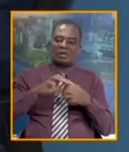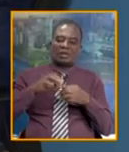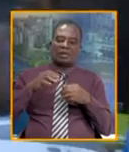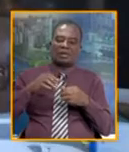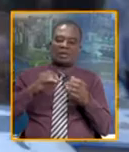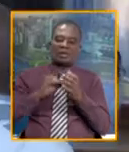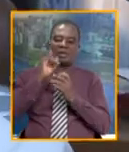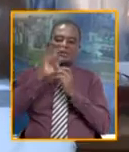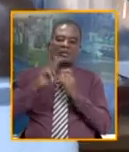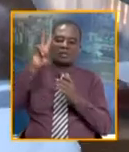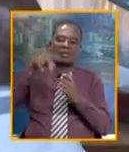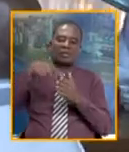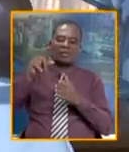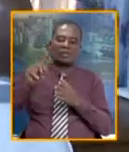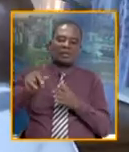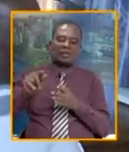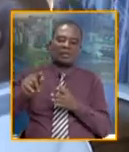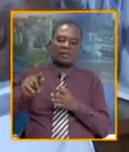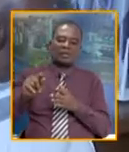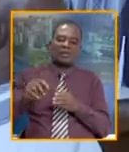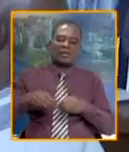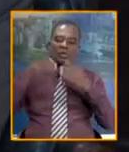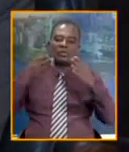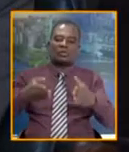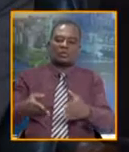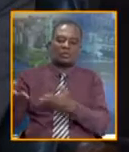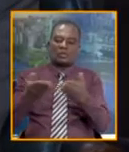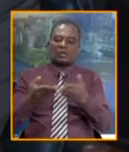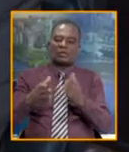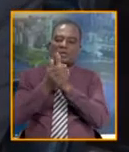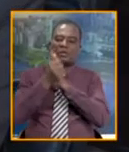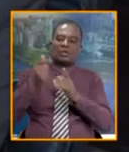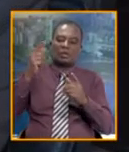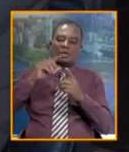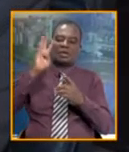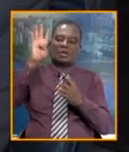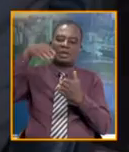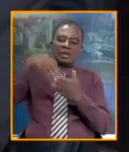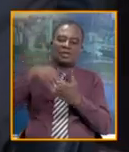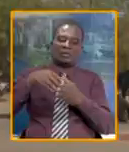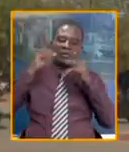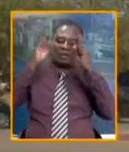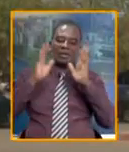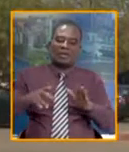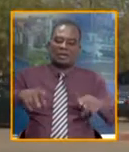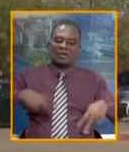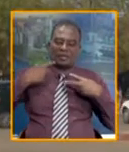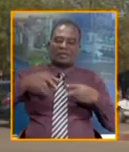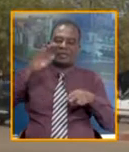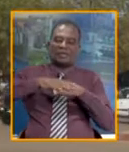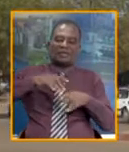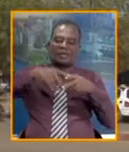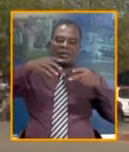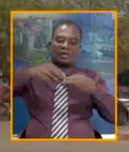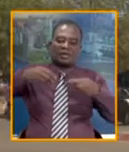janvier 2021. Objectif, offrir un service de qualité à ces 4000 Ivoiriens qui vivent sur le